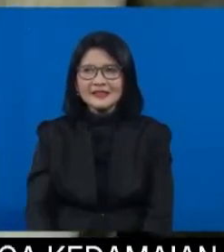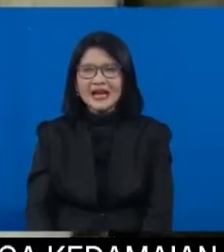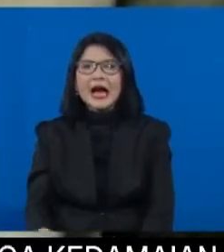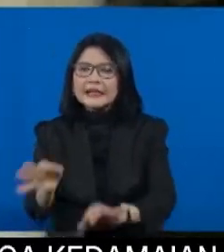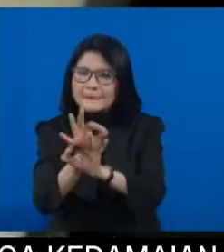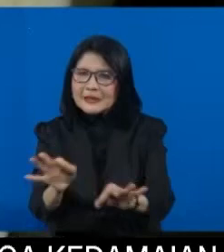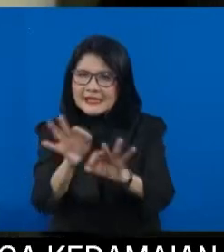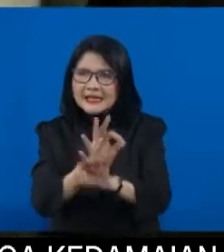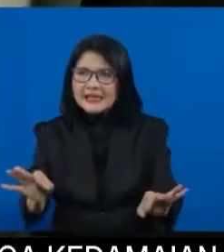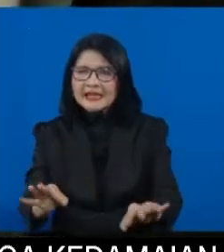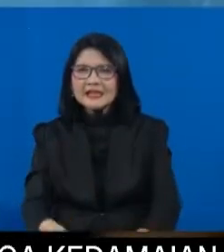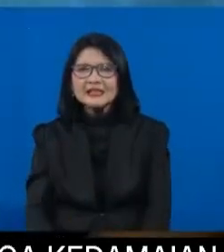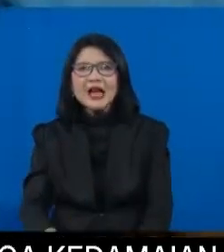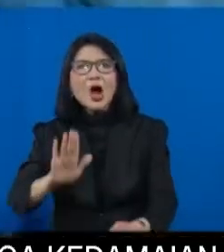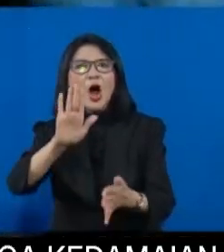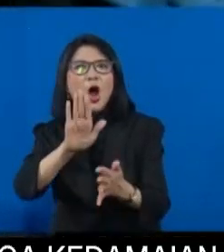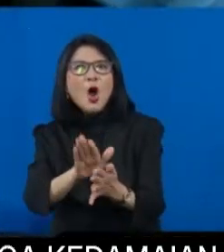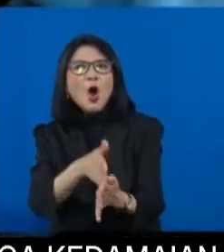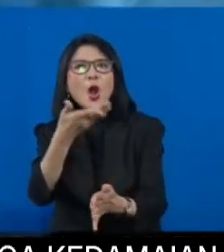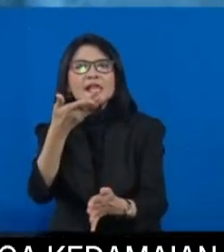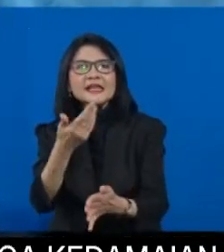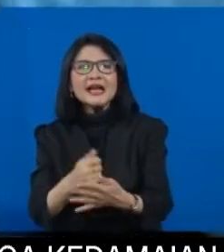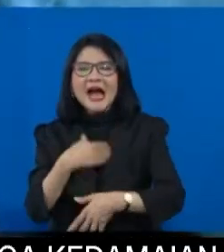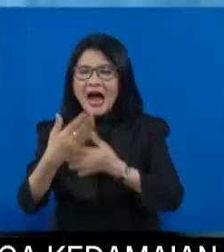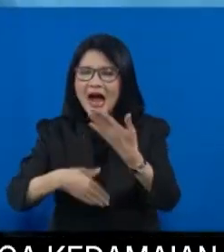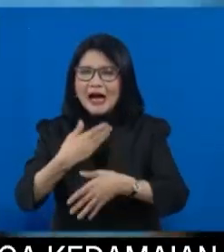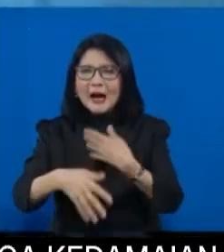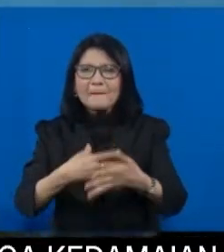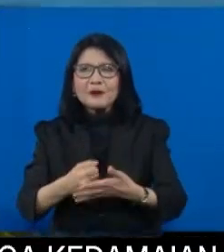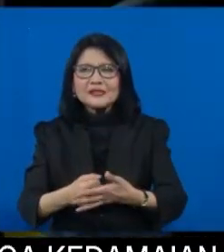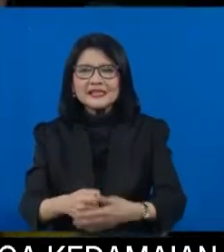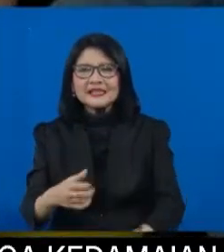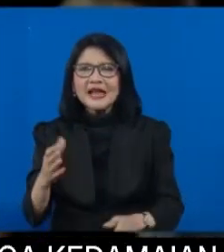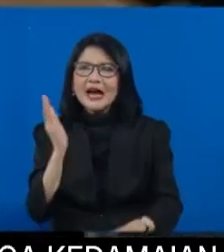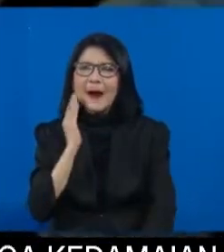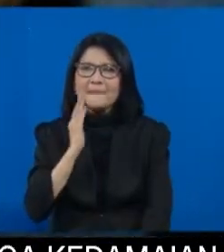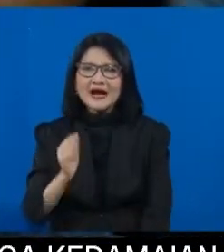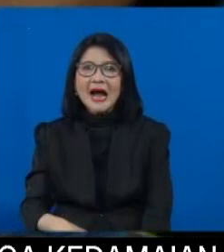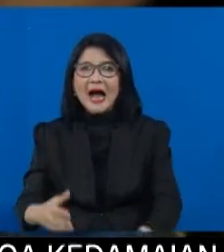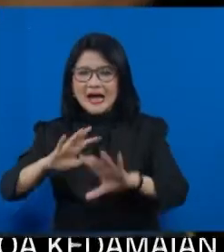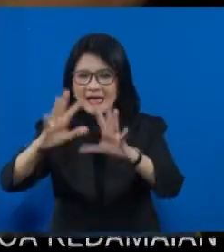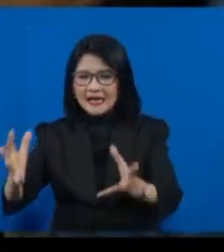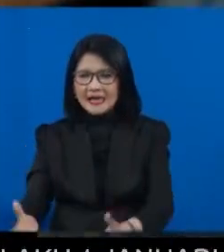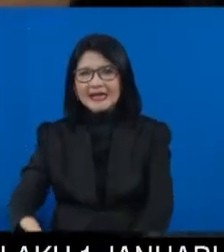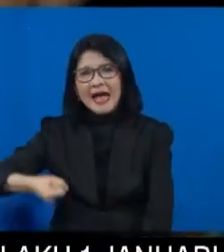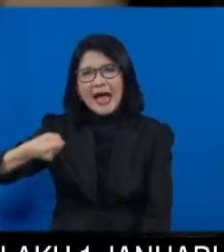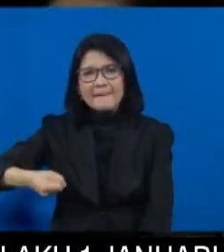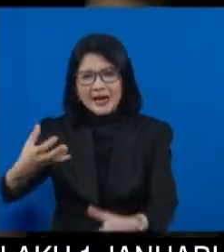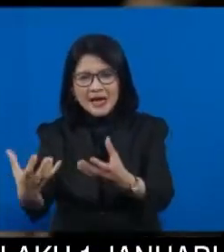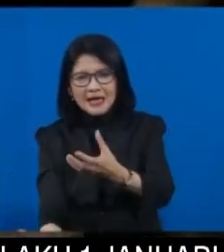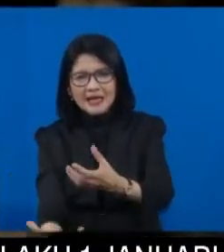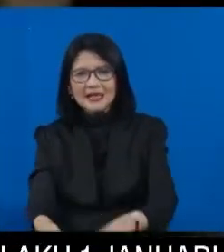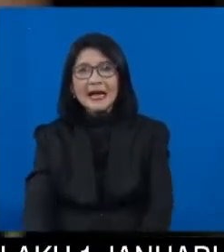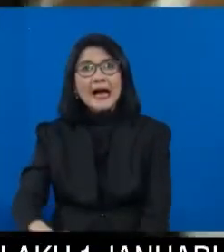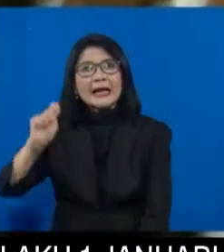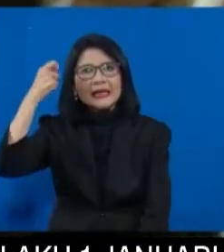Setelah itu, oleskan pelicin untuk memudahkan proses pemerahan. Siapkan pula ember untuk menampung susu sapi. Jangan